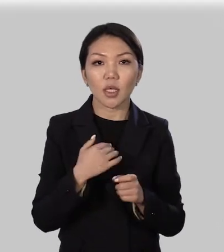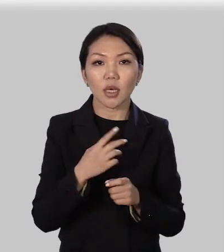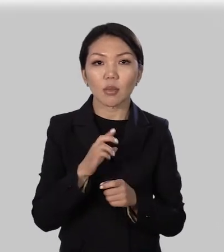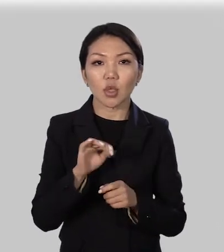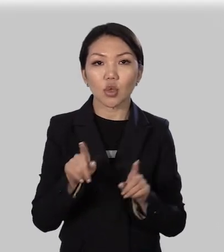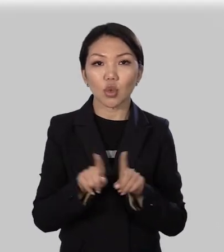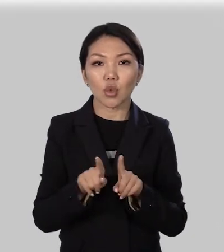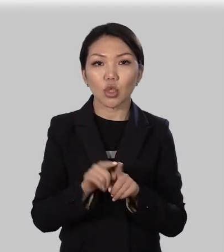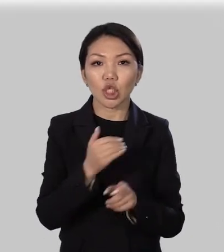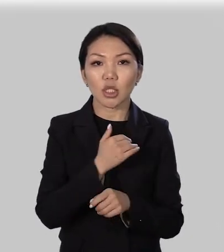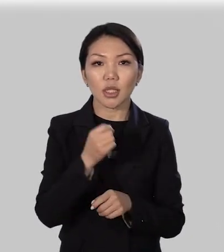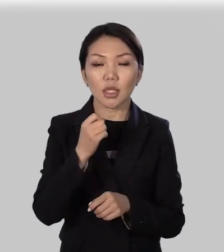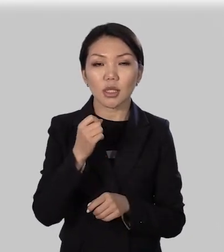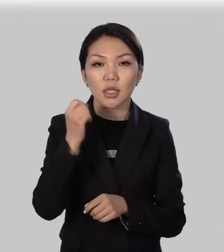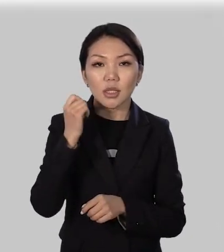почему.